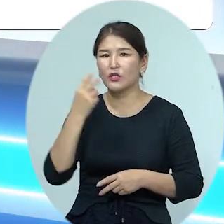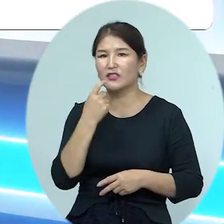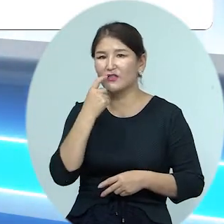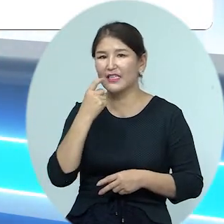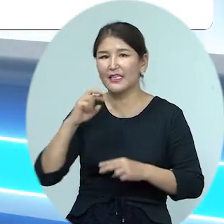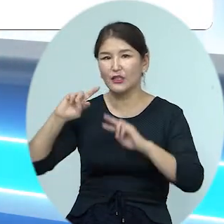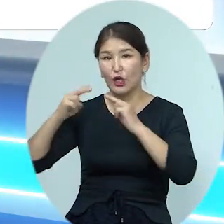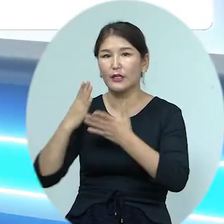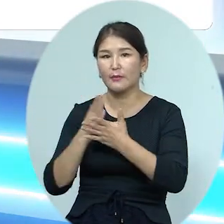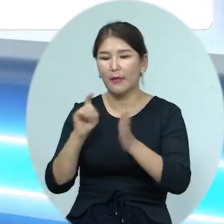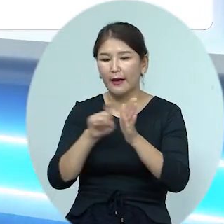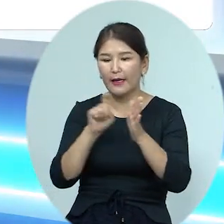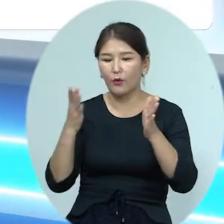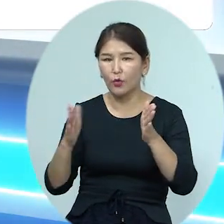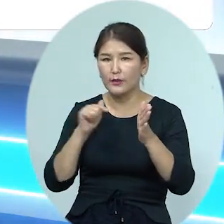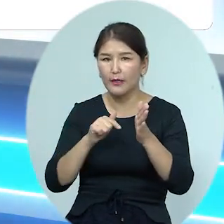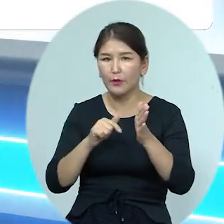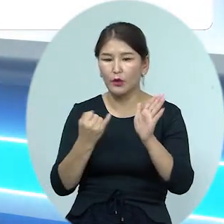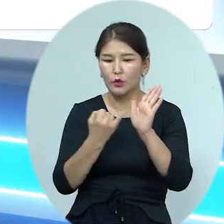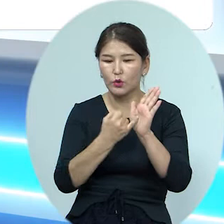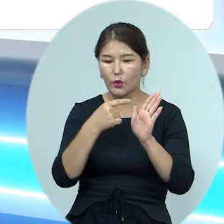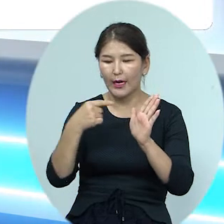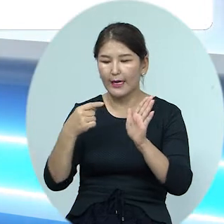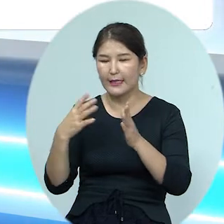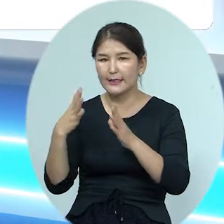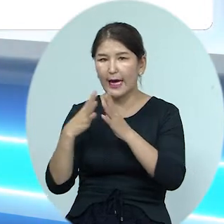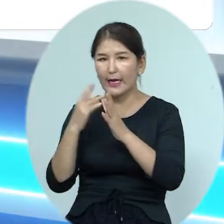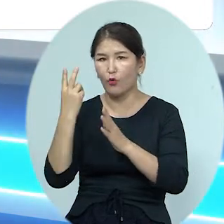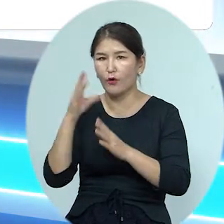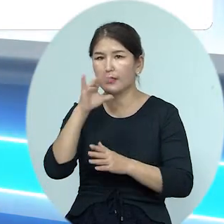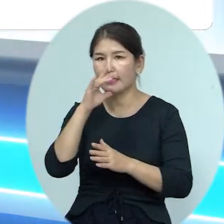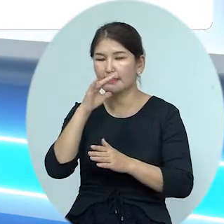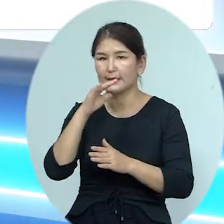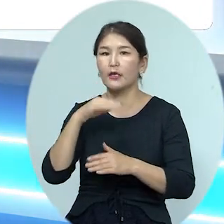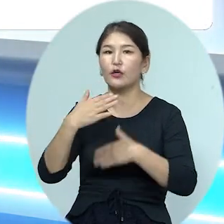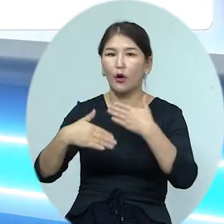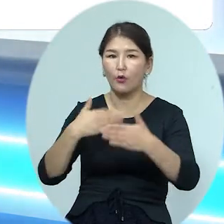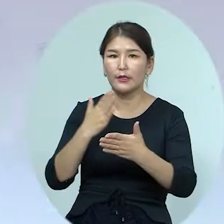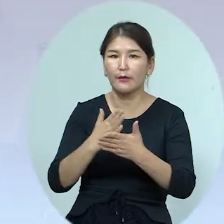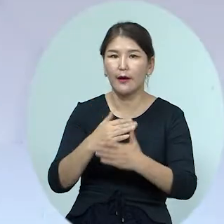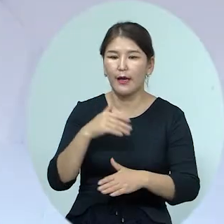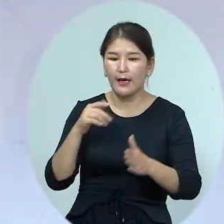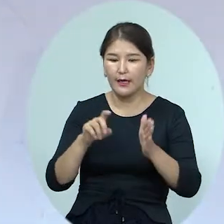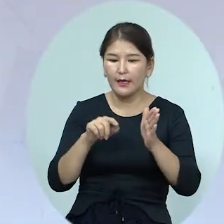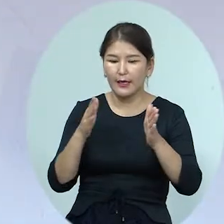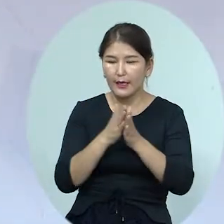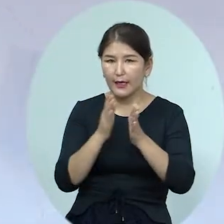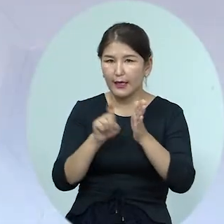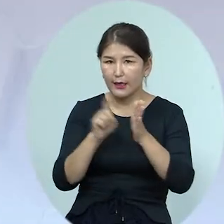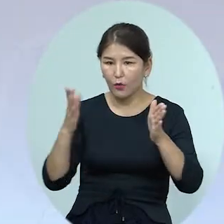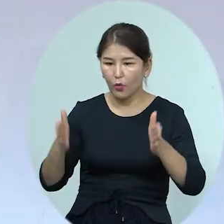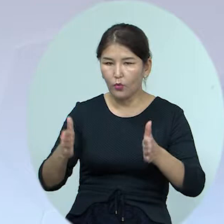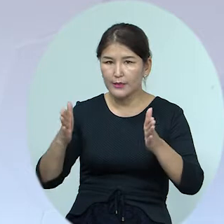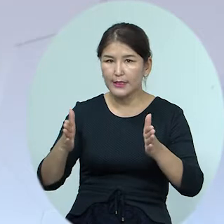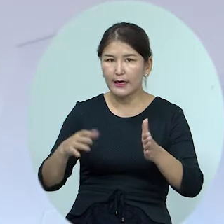энэ хугацаа бол хүүхдийн 6-аас 12 наснд дунджаар явагддаг. Энэ үеийг бол хүүхдийн